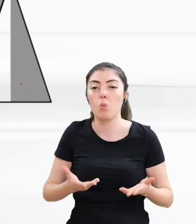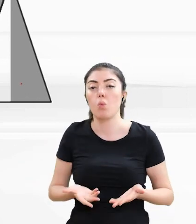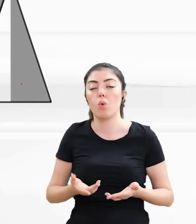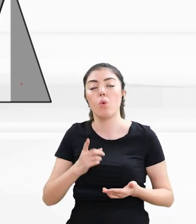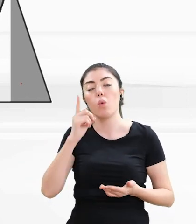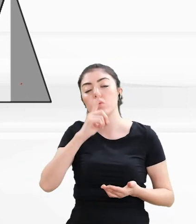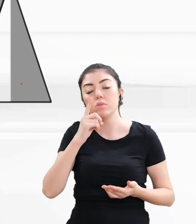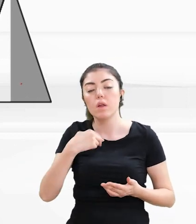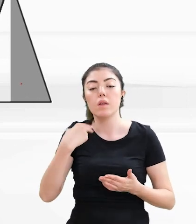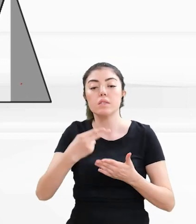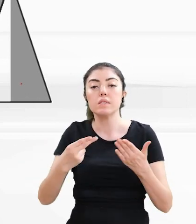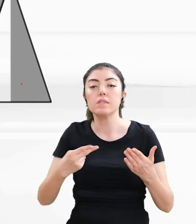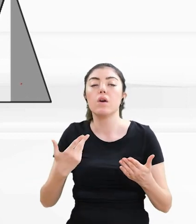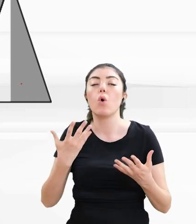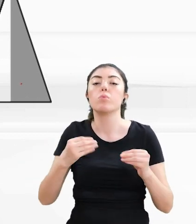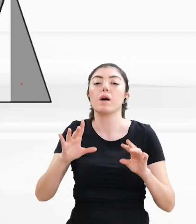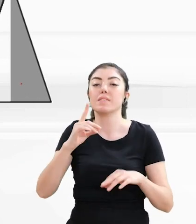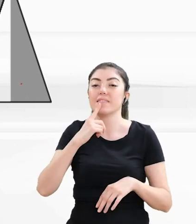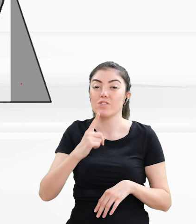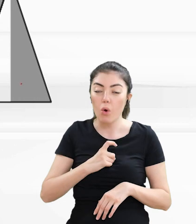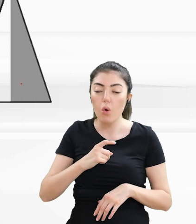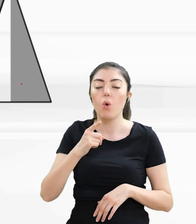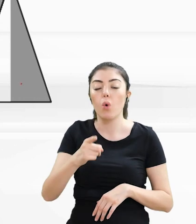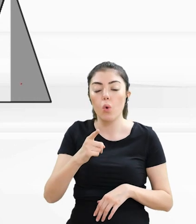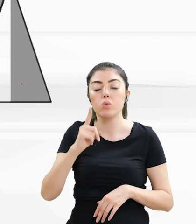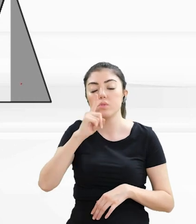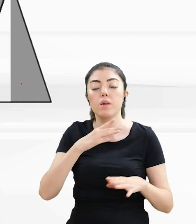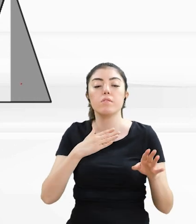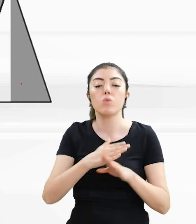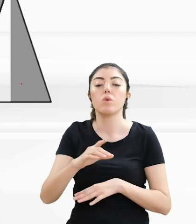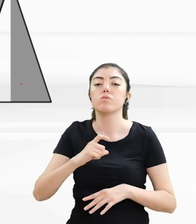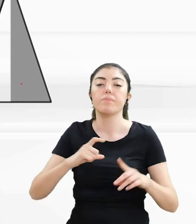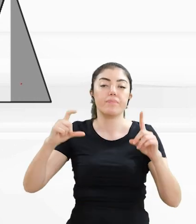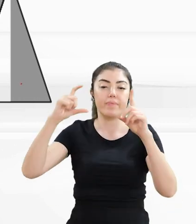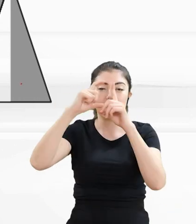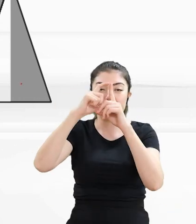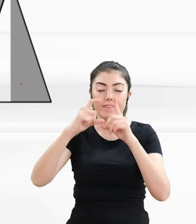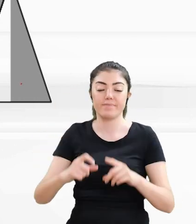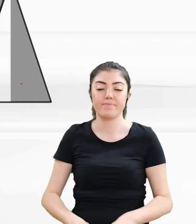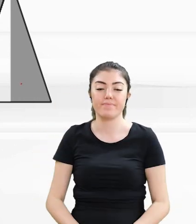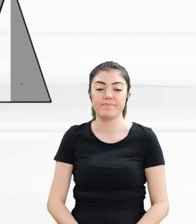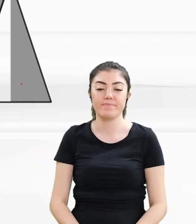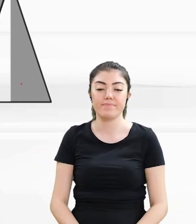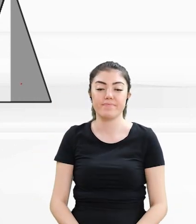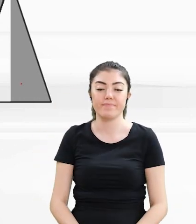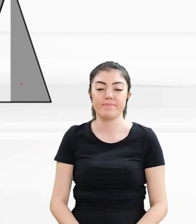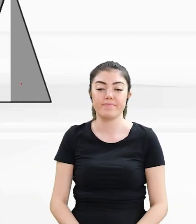o da gelmiyor Öyleyse Demek ki de seçeneği bu görünüm lerden biri olmuyor